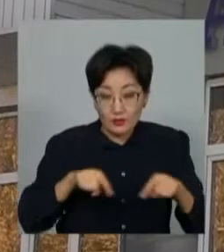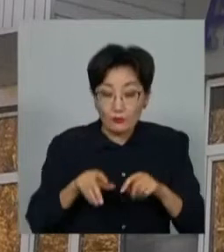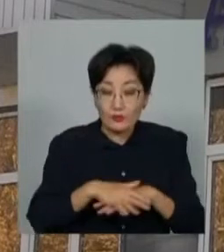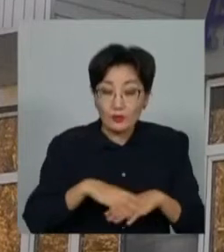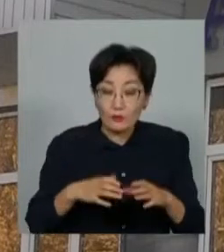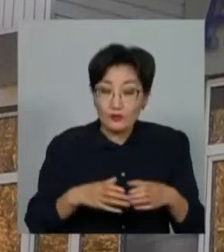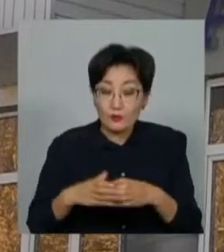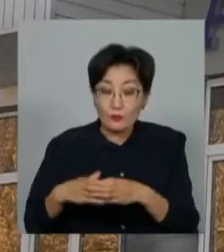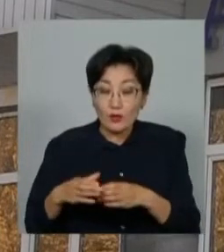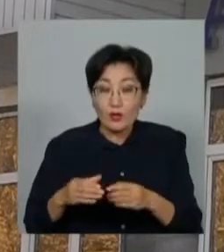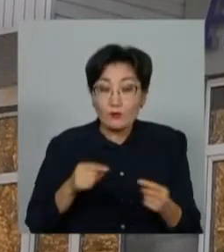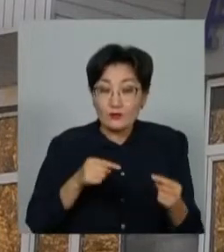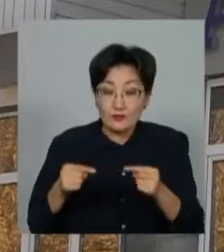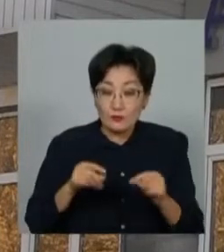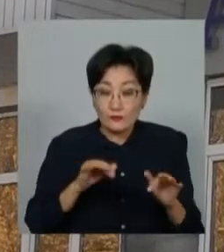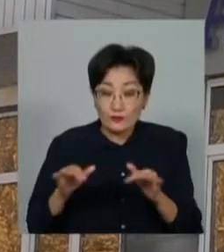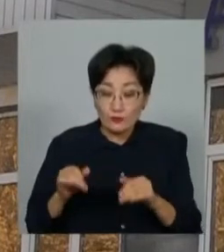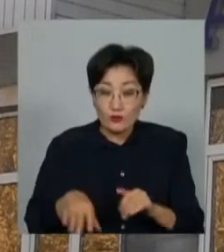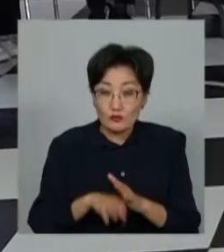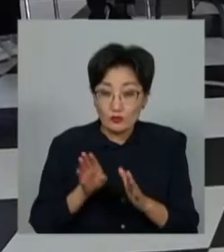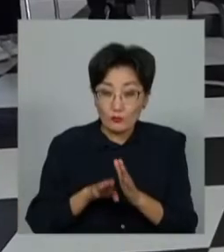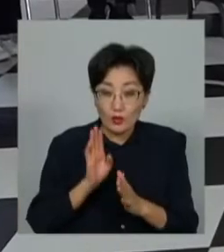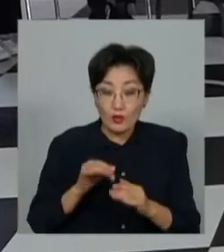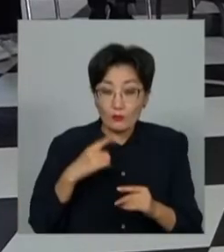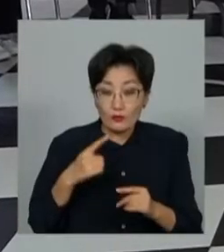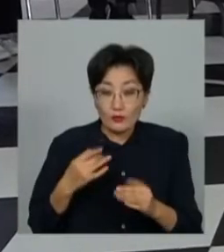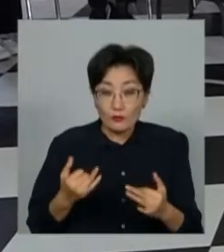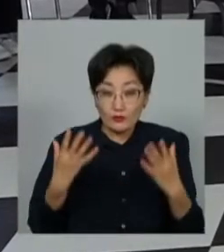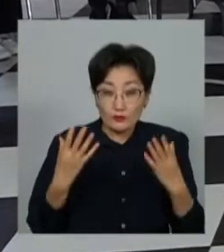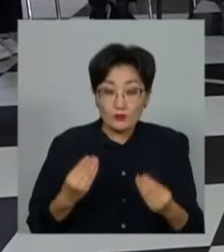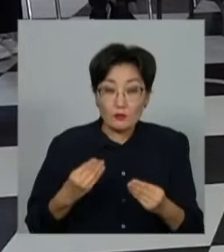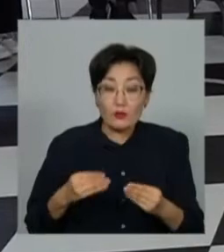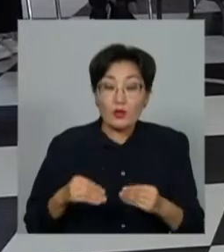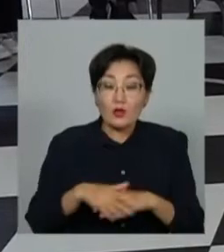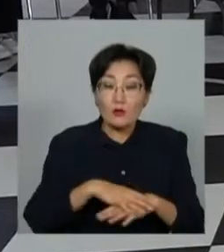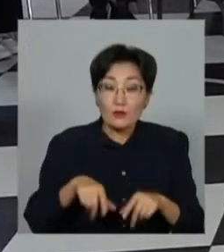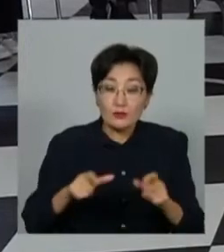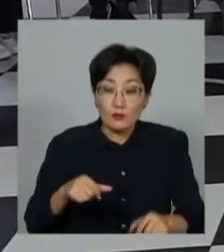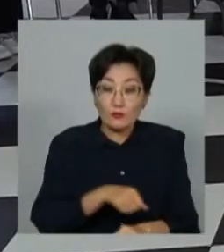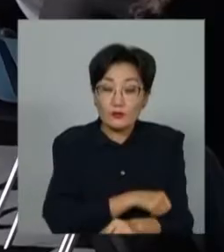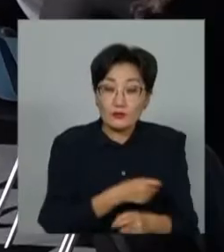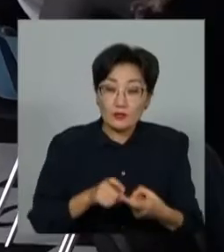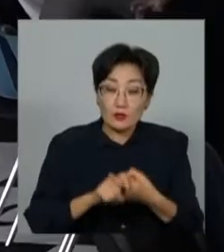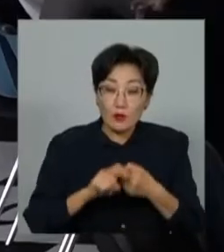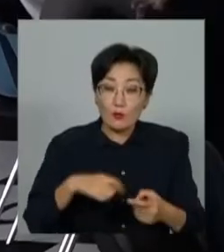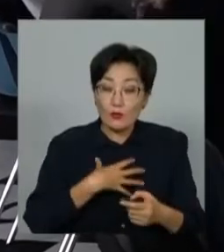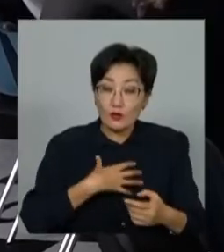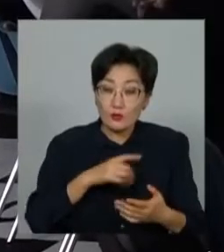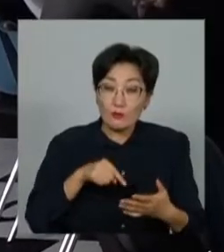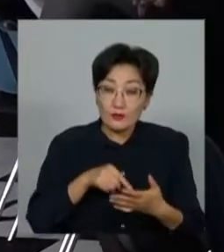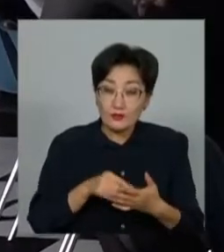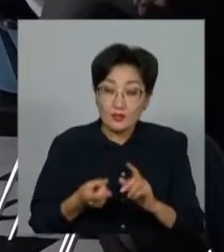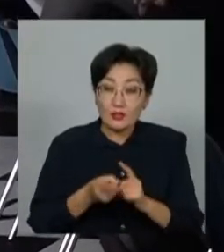қоғамдық ұйымдар арасындағы өзара іс-қимылды жақсарту. Айта кетейік, бүгінгі таңда қоғамда есірткіге тәуелділік өзекті мәселелердің біріне